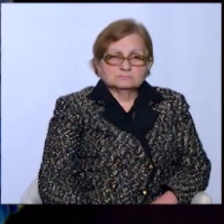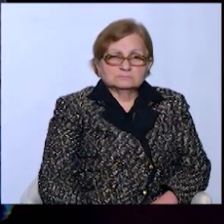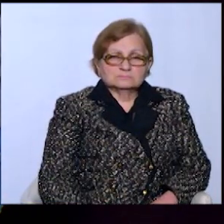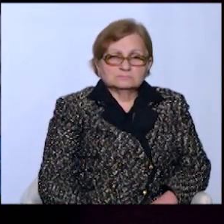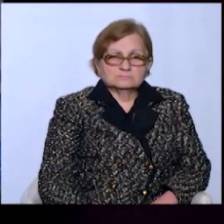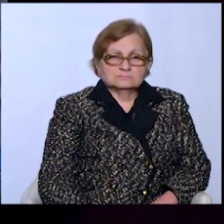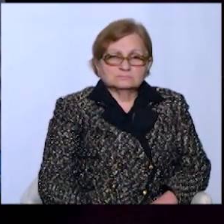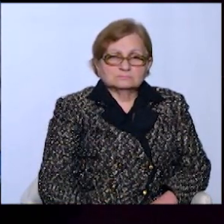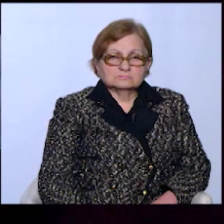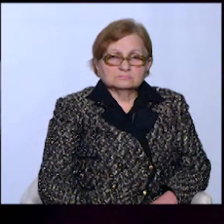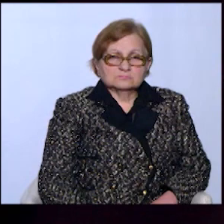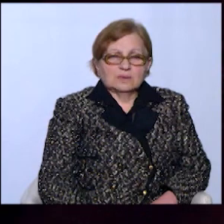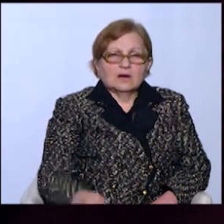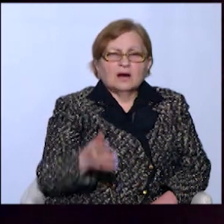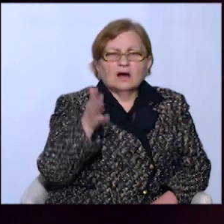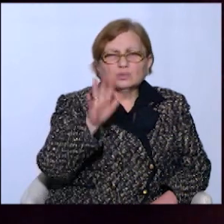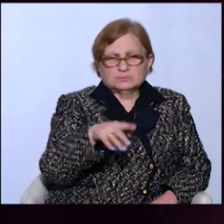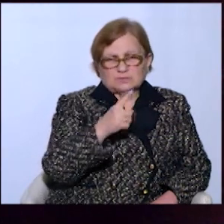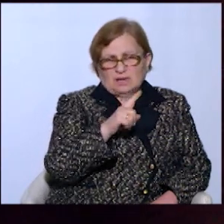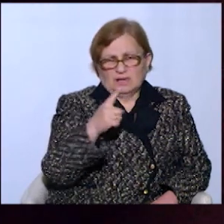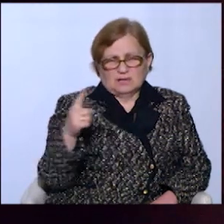აბა მივაკრათ. აი ასე.